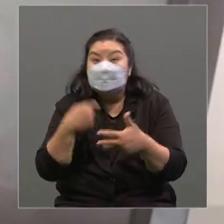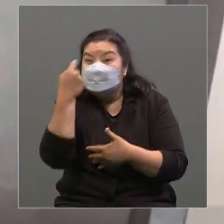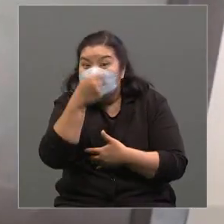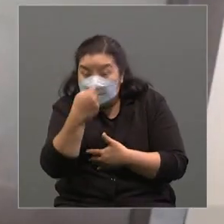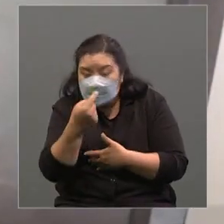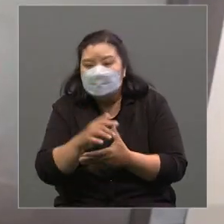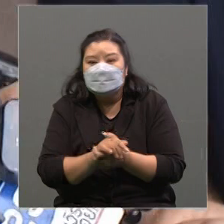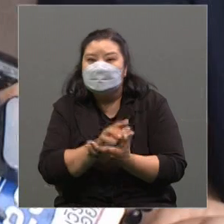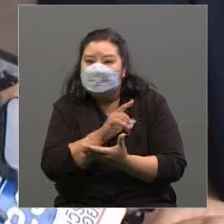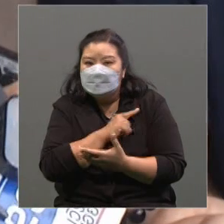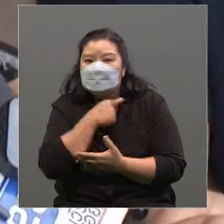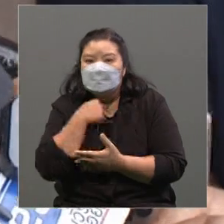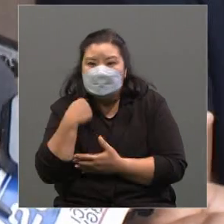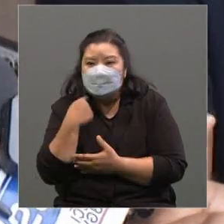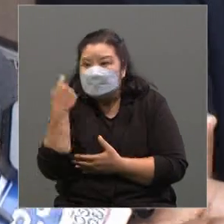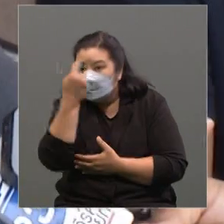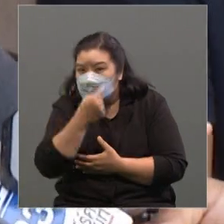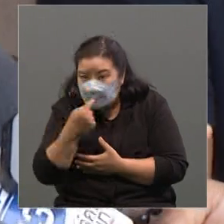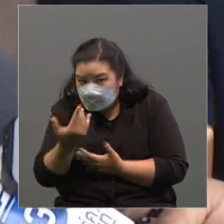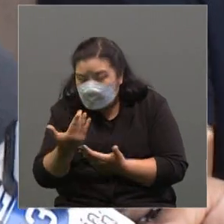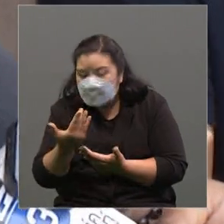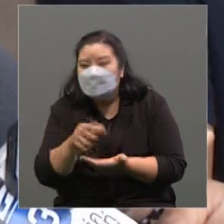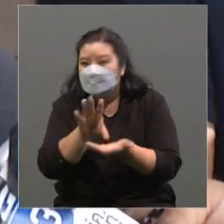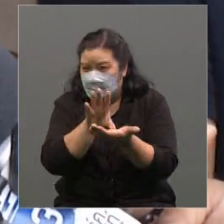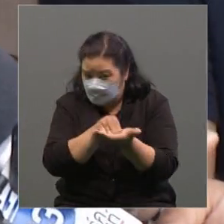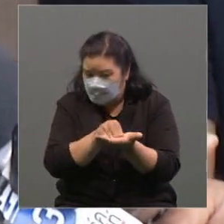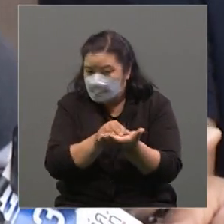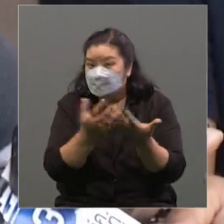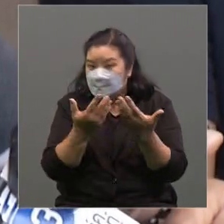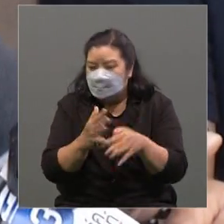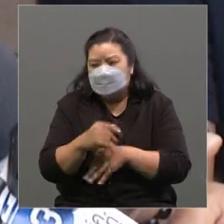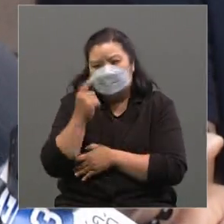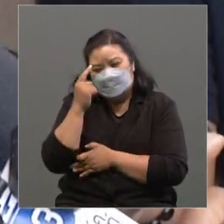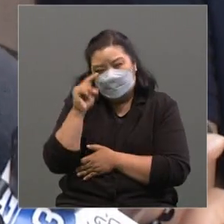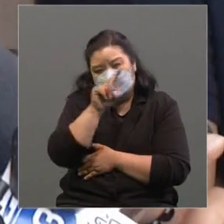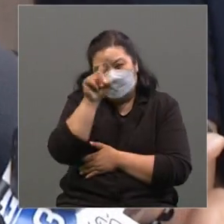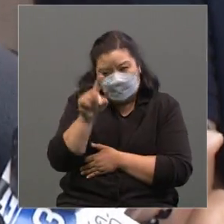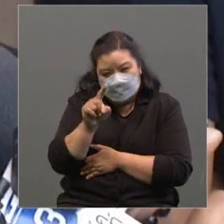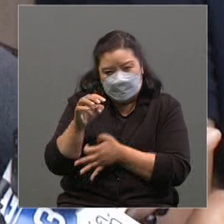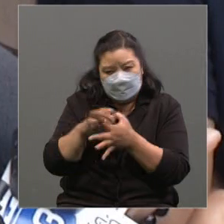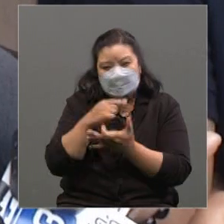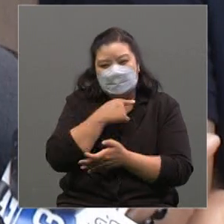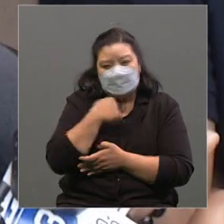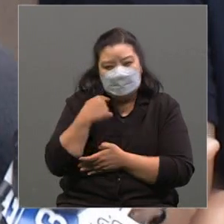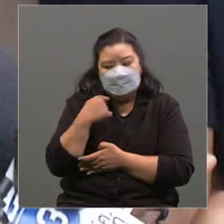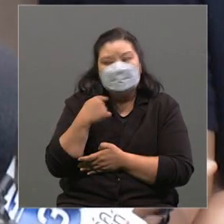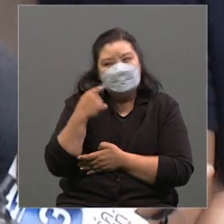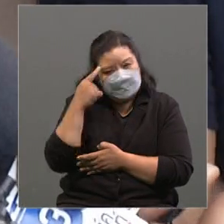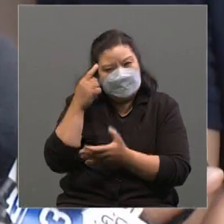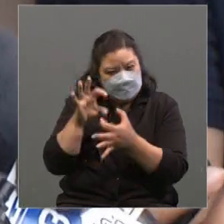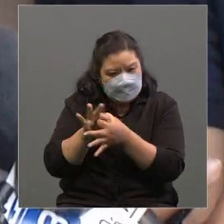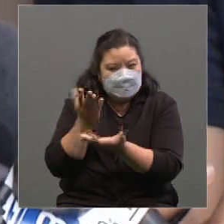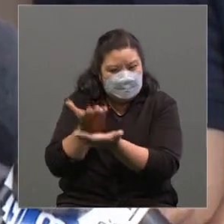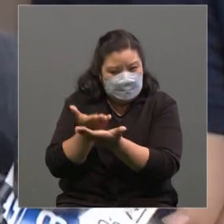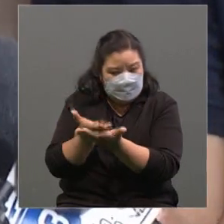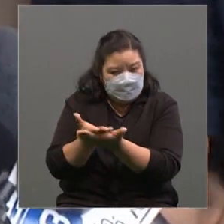ามาเกี่ยวข้องกับเหตุการณ์ครั้งนี้บ้างส่วนมูลเหตุจูงใจหนึ่งอย่างที่วันนี้ทางเจ้าหน้าที่คาดการว่าก็เป็นการเรียกค่าไถ่